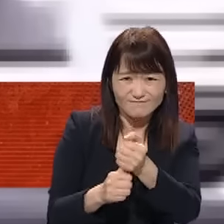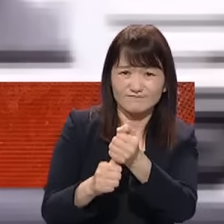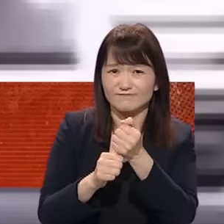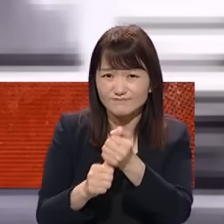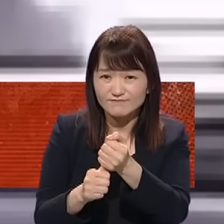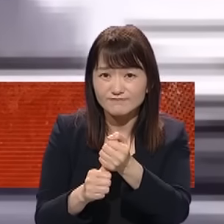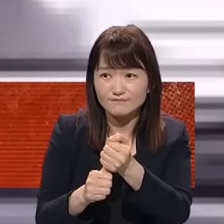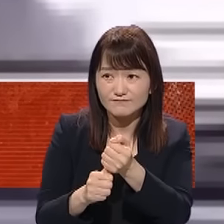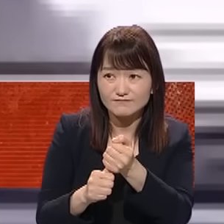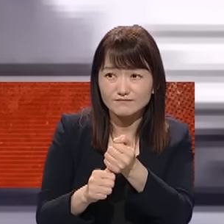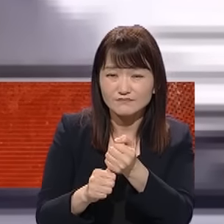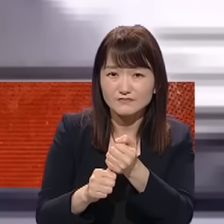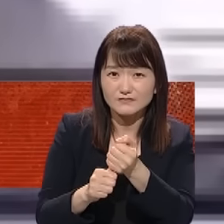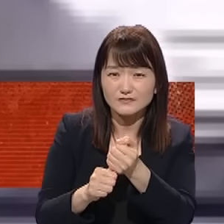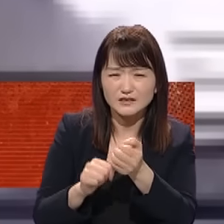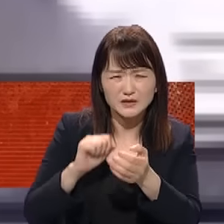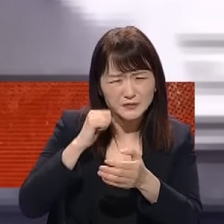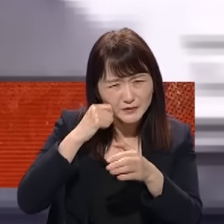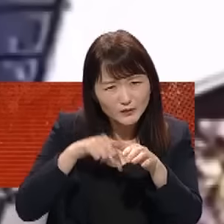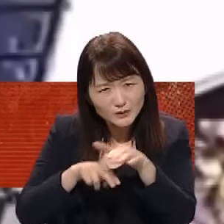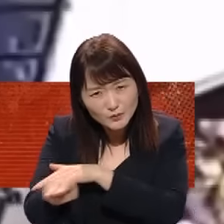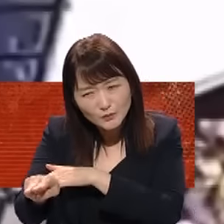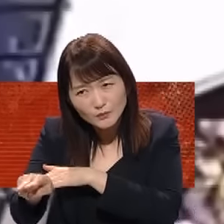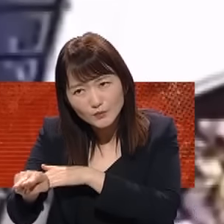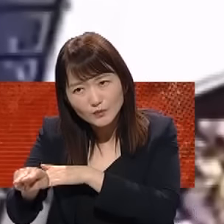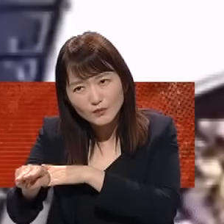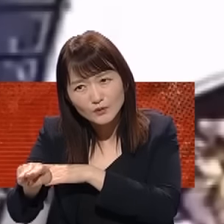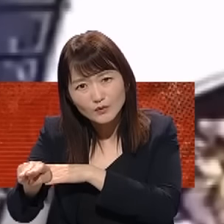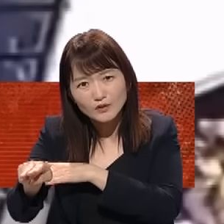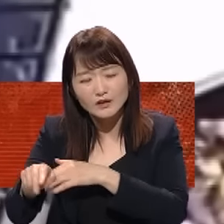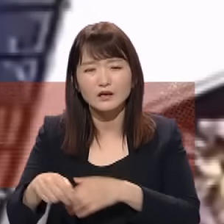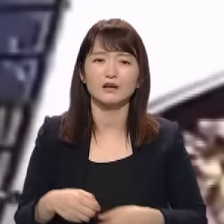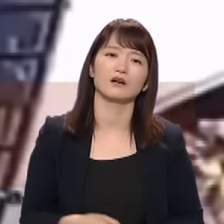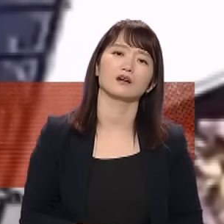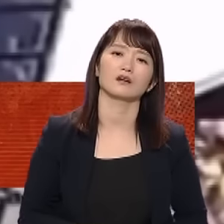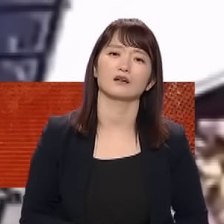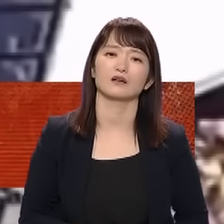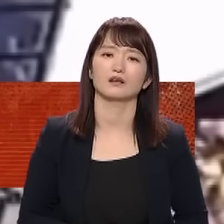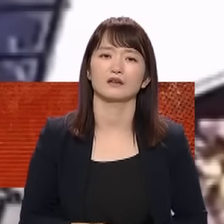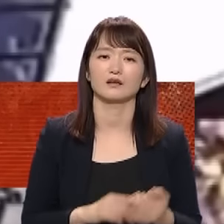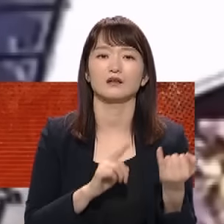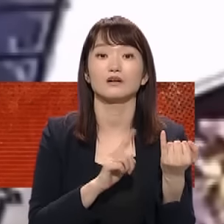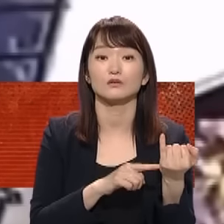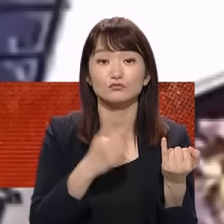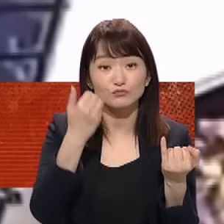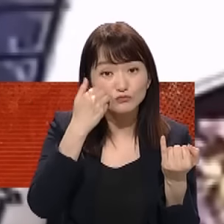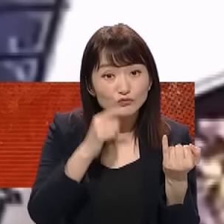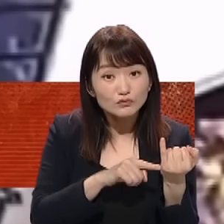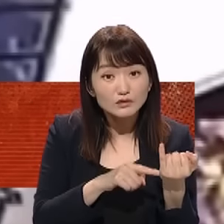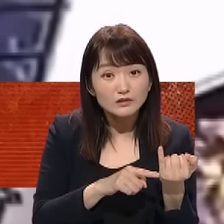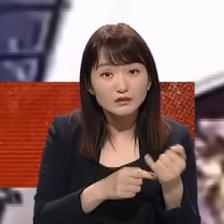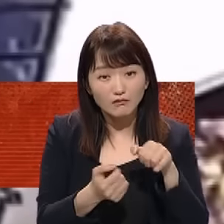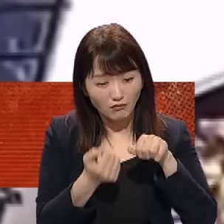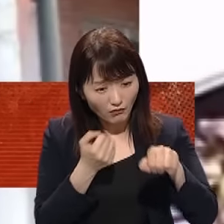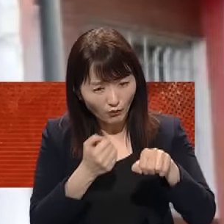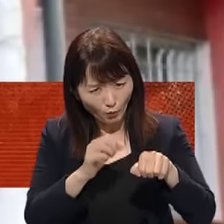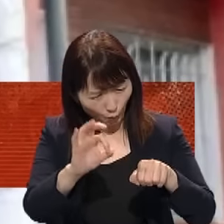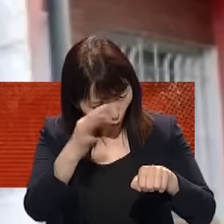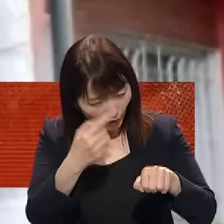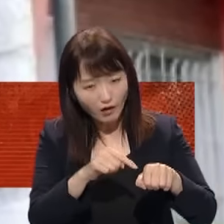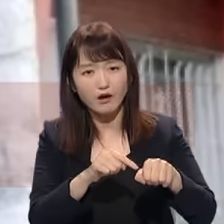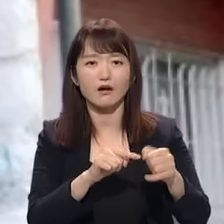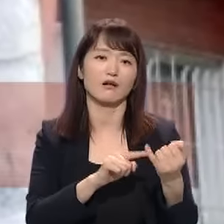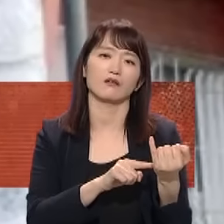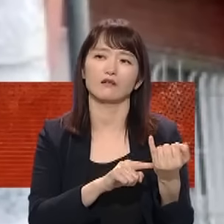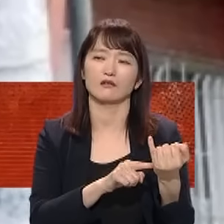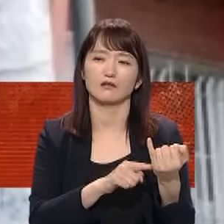잡습니다. 결국 가까스로 빠져나가 강도는 그나마 줄행랑을 쳤는데 알고 보니 이 여성 직원 킥복싱 고수였다고 합니다. 어쩜